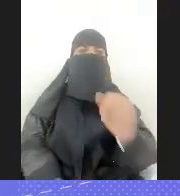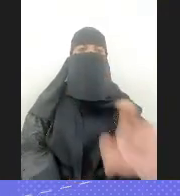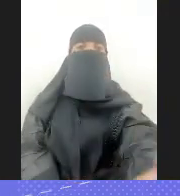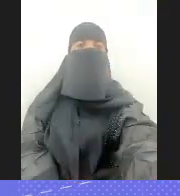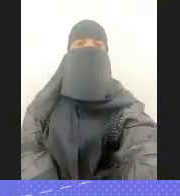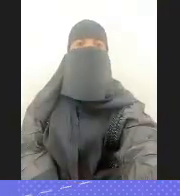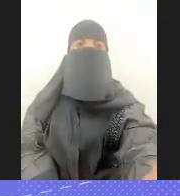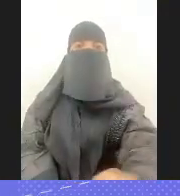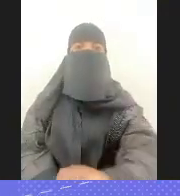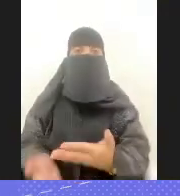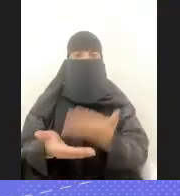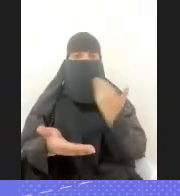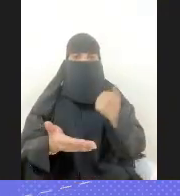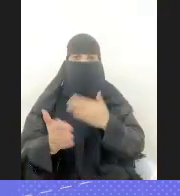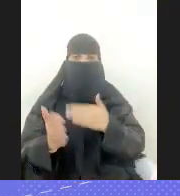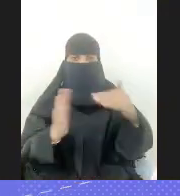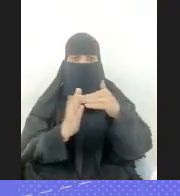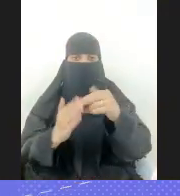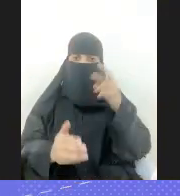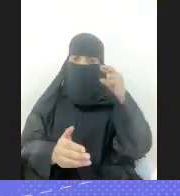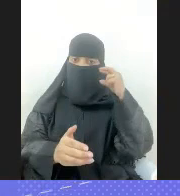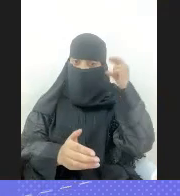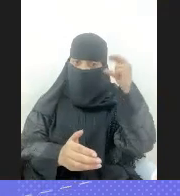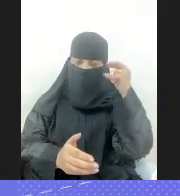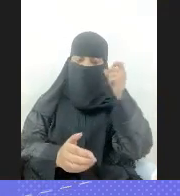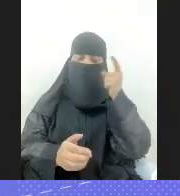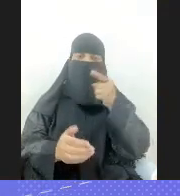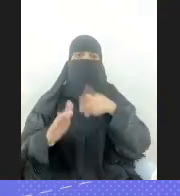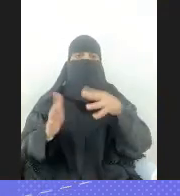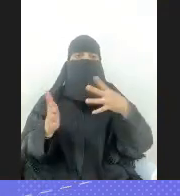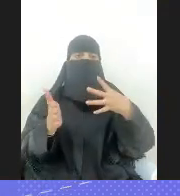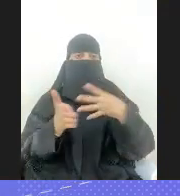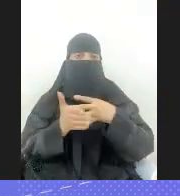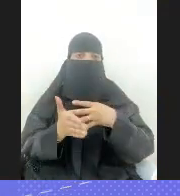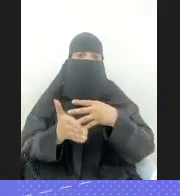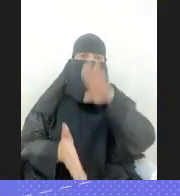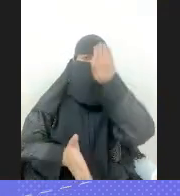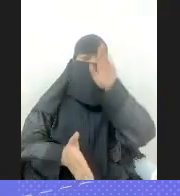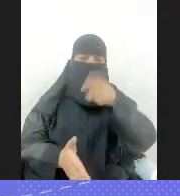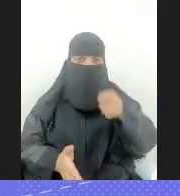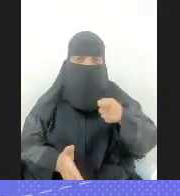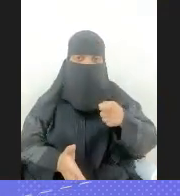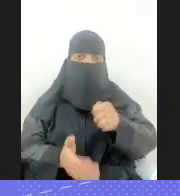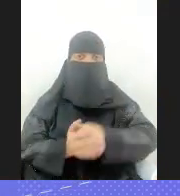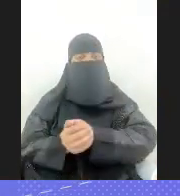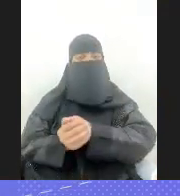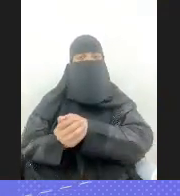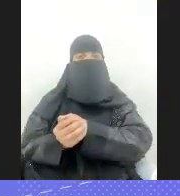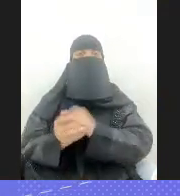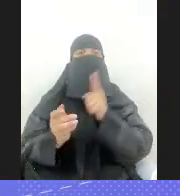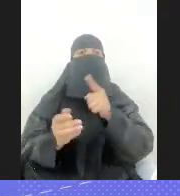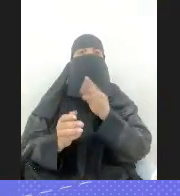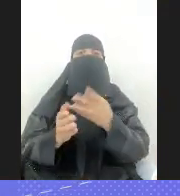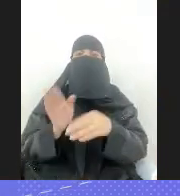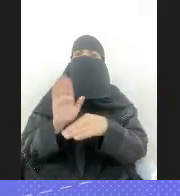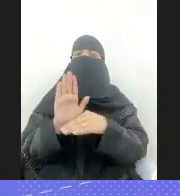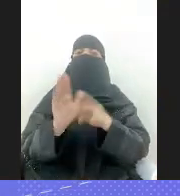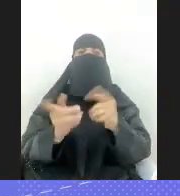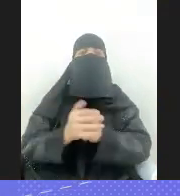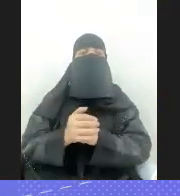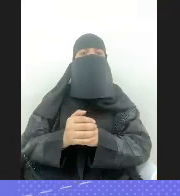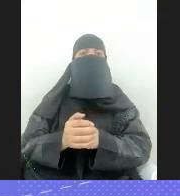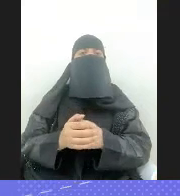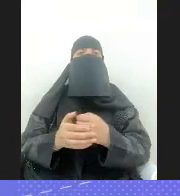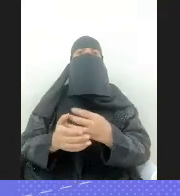تذكروا بأننا في جامعة الملك خالد ممثلة في عمادة التعلم الإلكتروني،